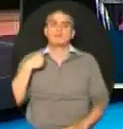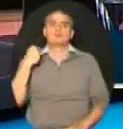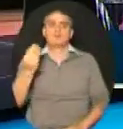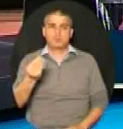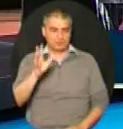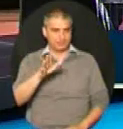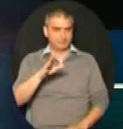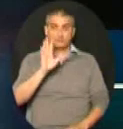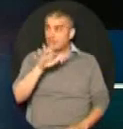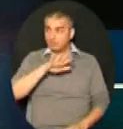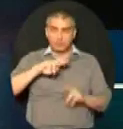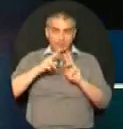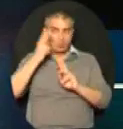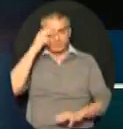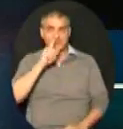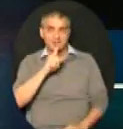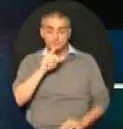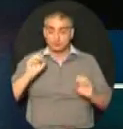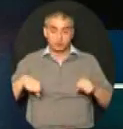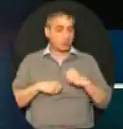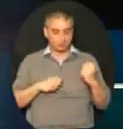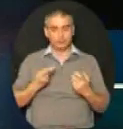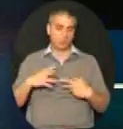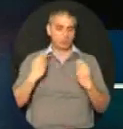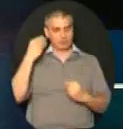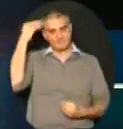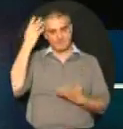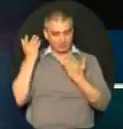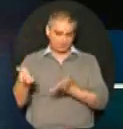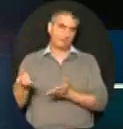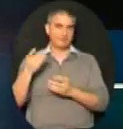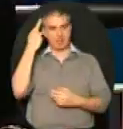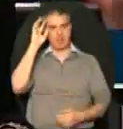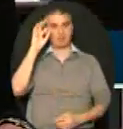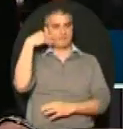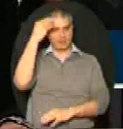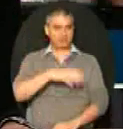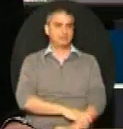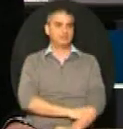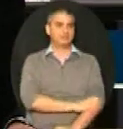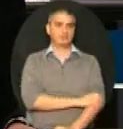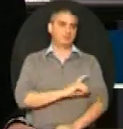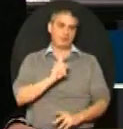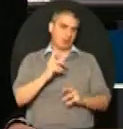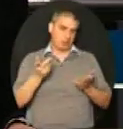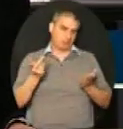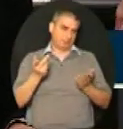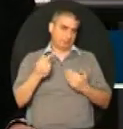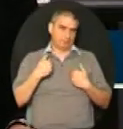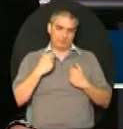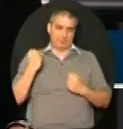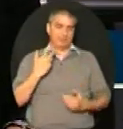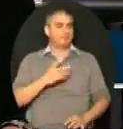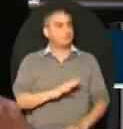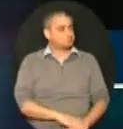לאיילת. אבל גם בזירה בינלאומית מבינים ששלטון השמאל מטיב עם הפלסטינים ומטיב עם הרעיון הפלסטיני. בוא ניתן לחברת הכנסת ולא אומר שכמובן משנה מה שהימין חושב.